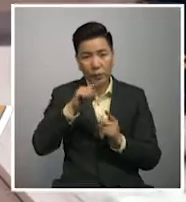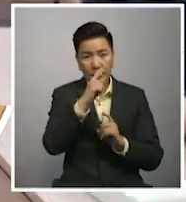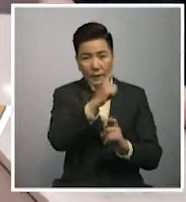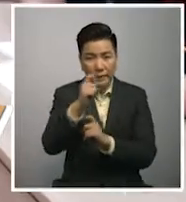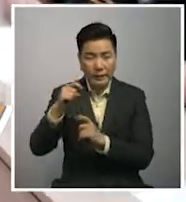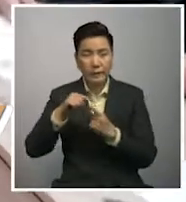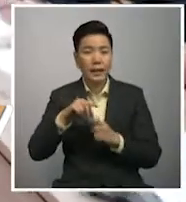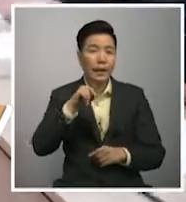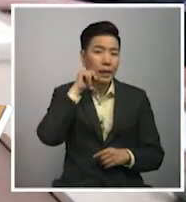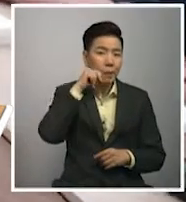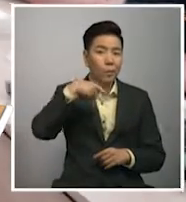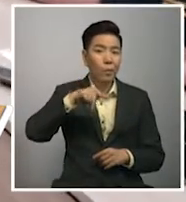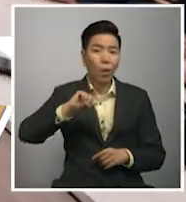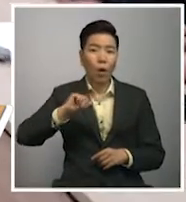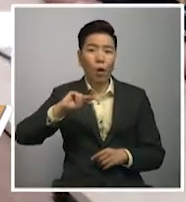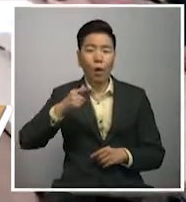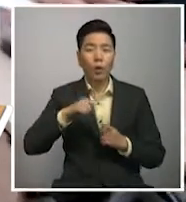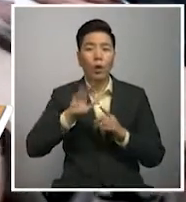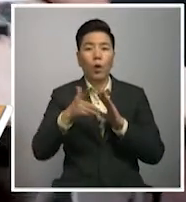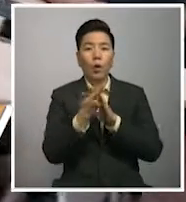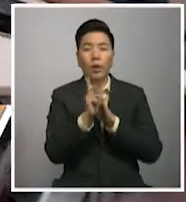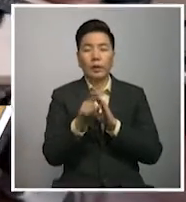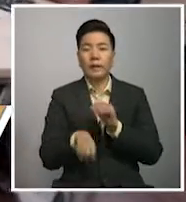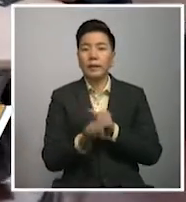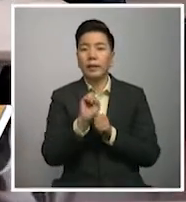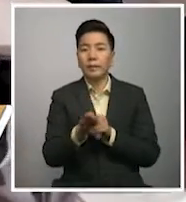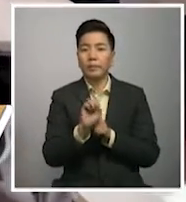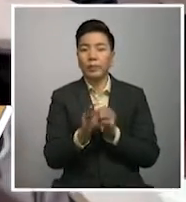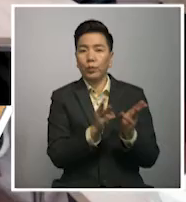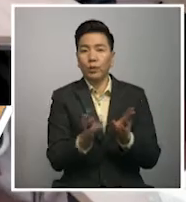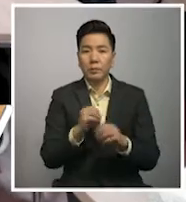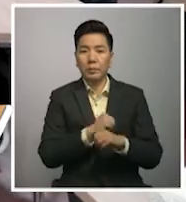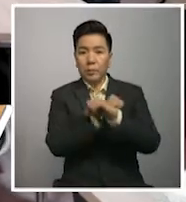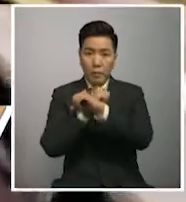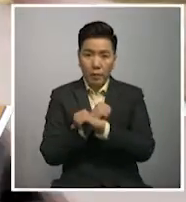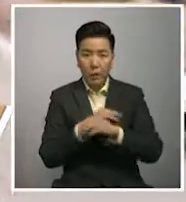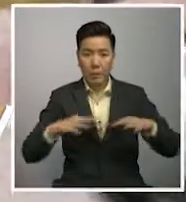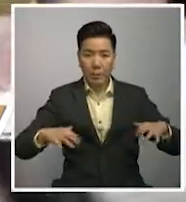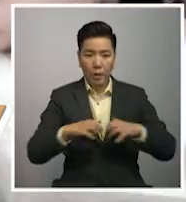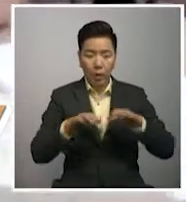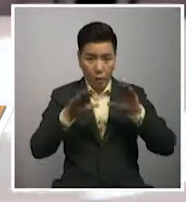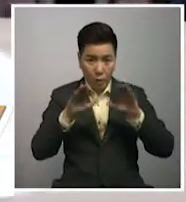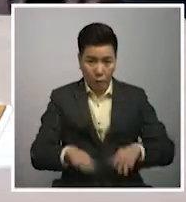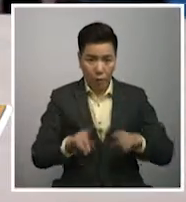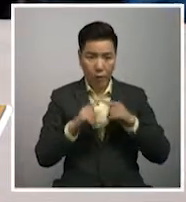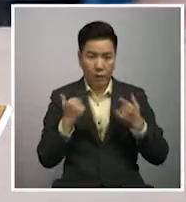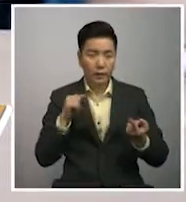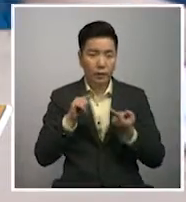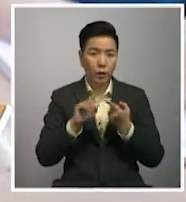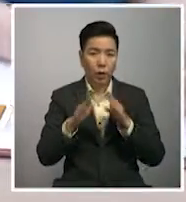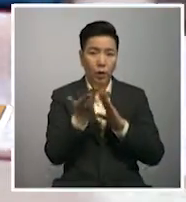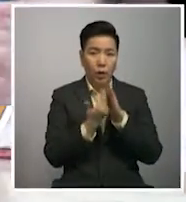งในอำเภอน้ำพองจังหวัดขอนแก่นเพื่อศึกษาข้อเสนอแนะแนวทางการป้องกันและลดอุบัติเหตุทางถนนสำหรับจังหวัดขอน